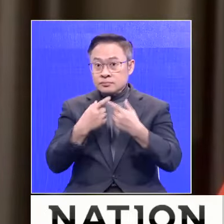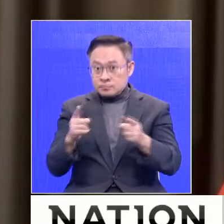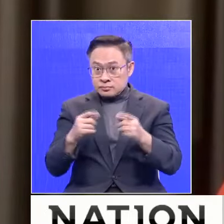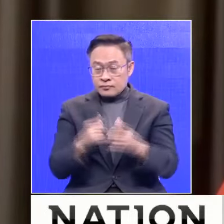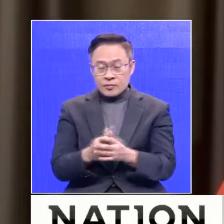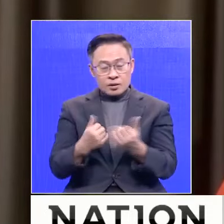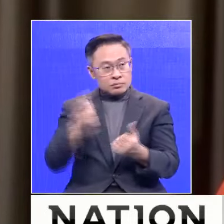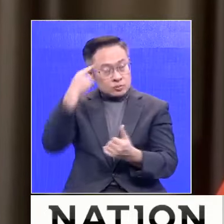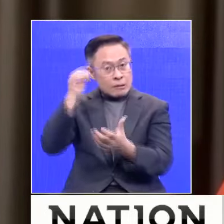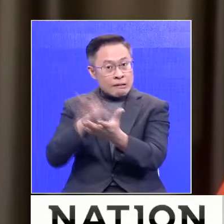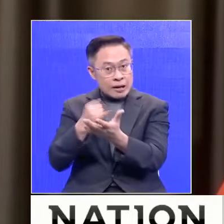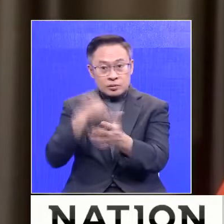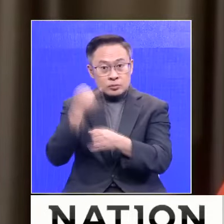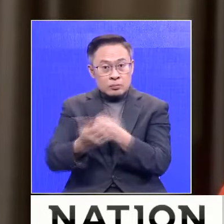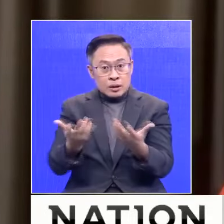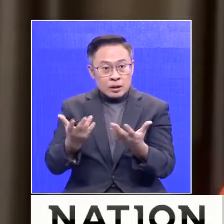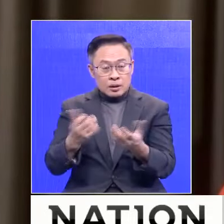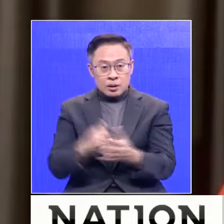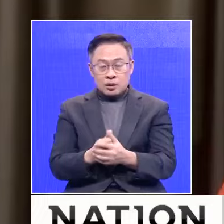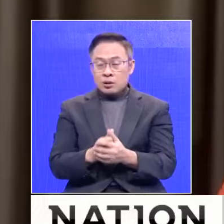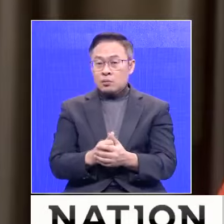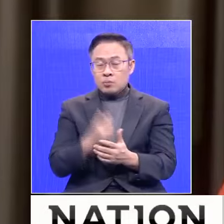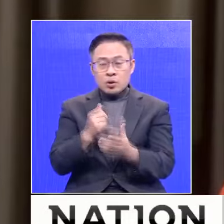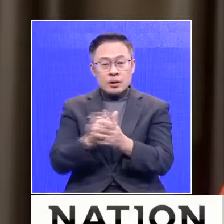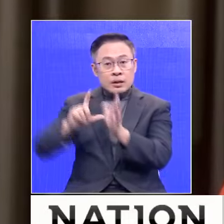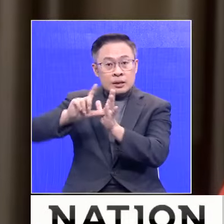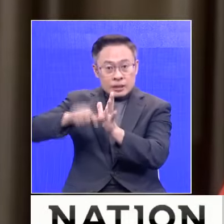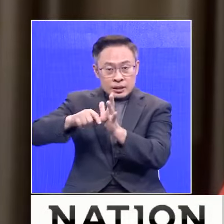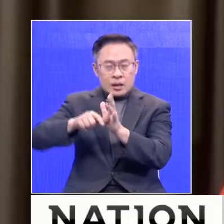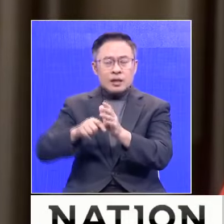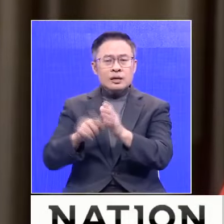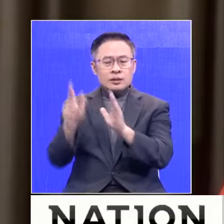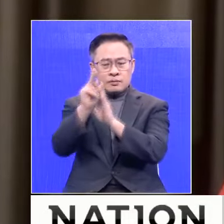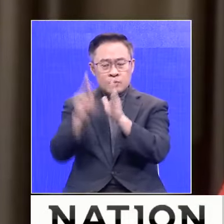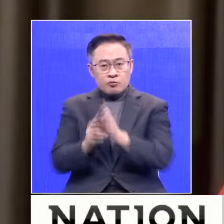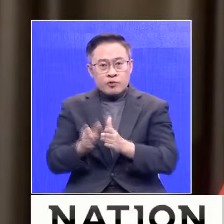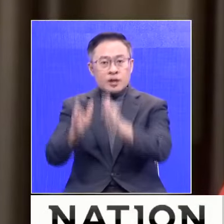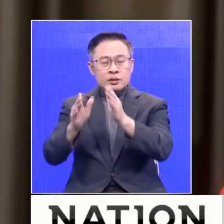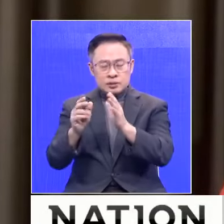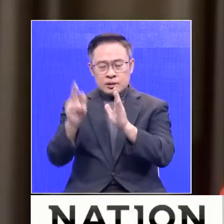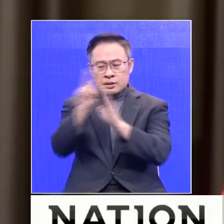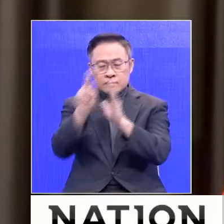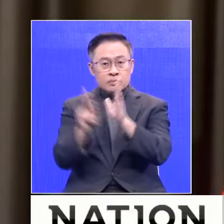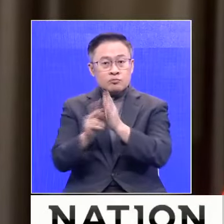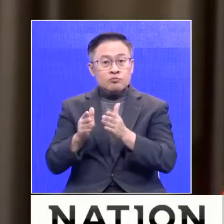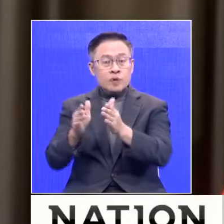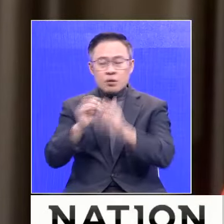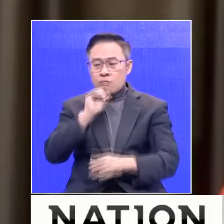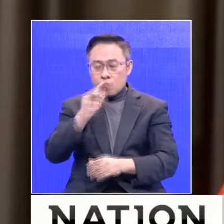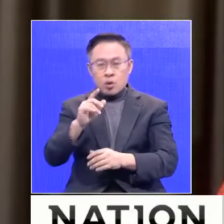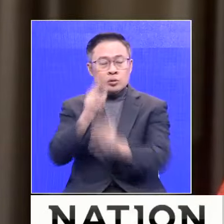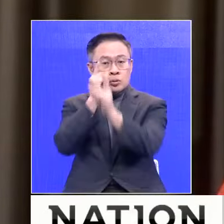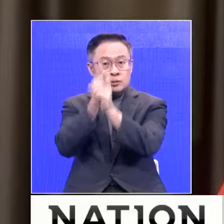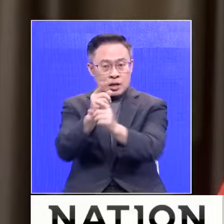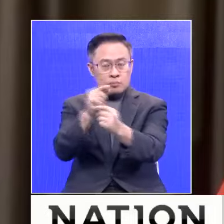คณะกรรมการกฤษฎีกาให้ยึดเจตนารมณ์กฎหมายปปช.ว่าพอปปช.ชี้มูลศาลประทับรับฟ้องหยุดปฏิบัติหน้าที่อั